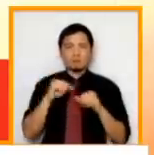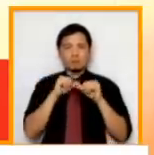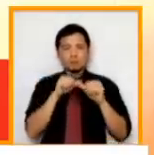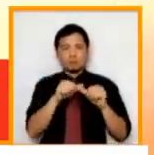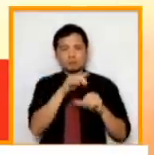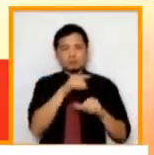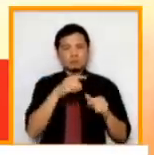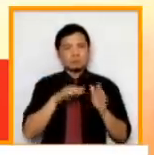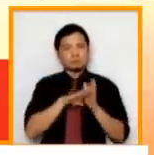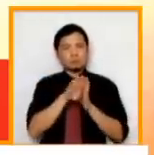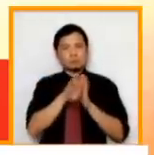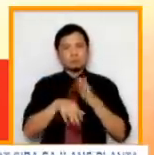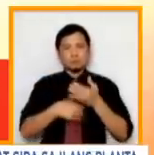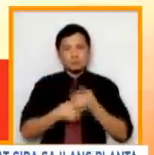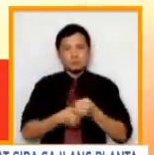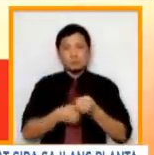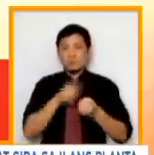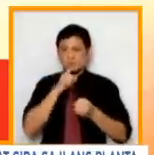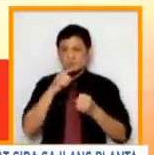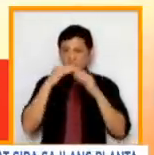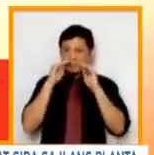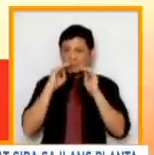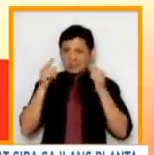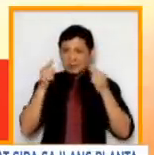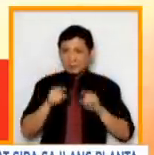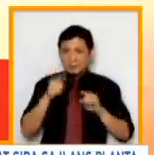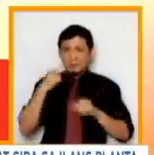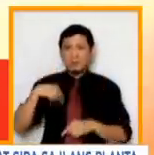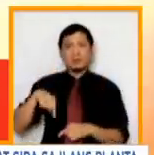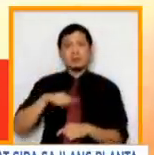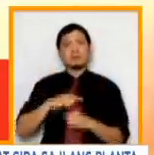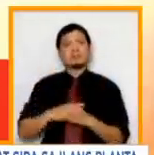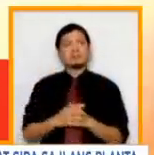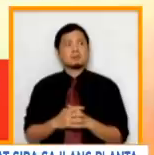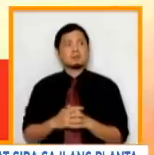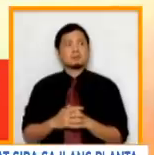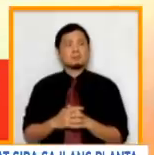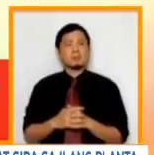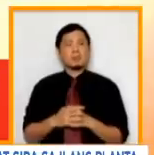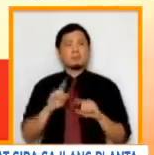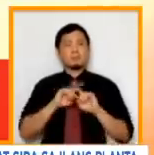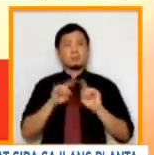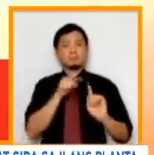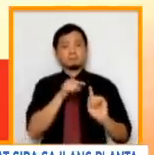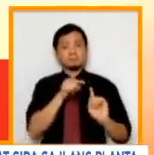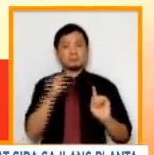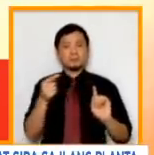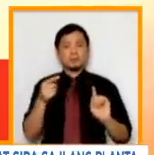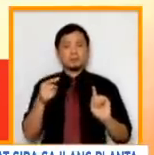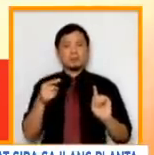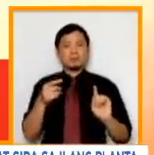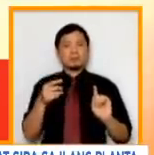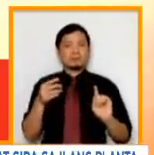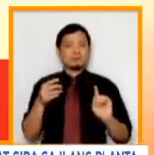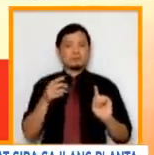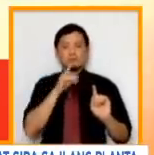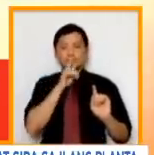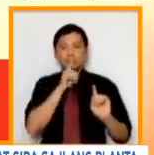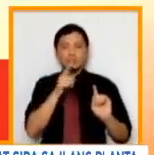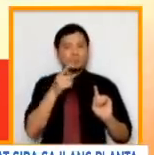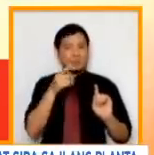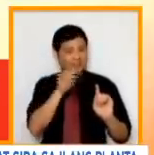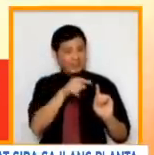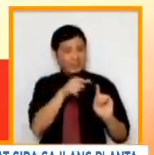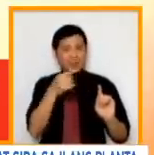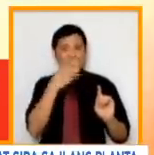ito isa napakalungkot lalo na sa amin, sa akin. But just the same, ito mga few rotten eggs naman po, ito yung gusto natin tanggalin at gusto ko natin